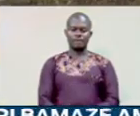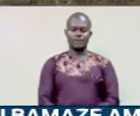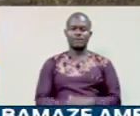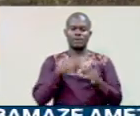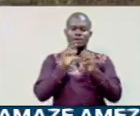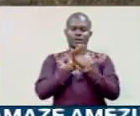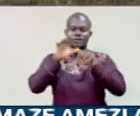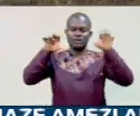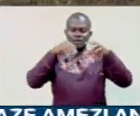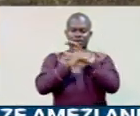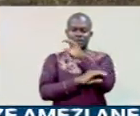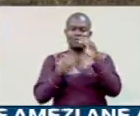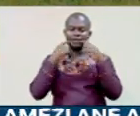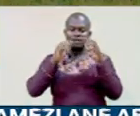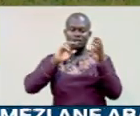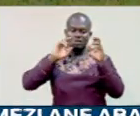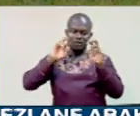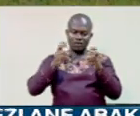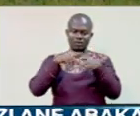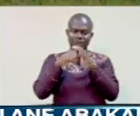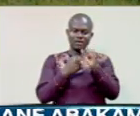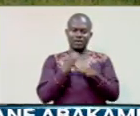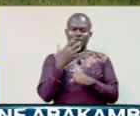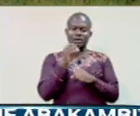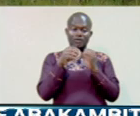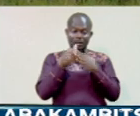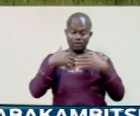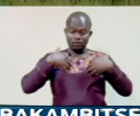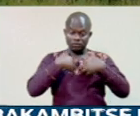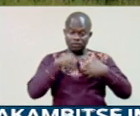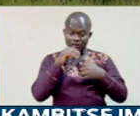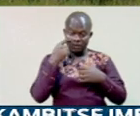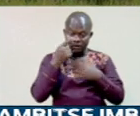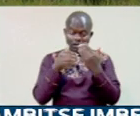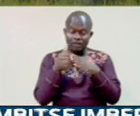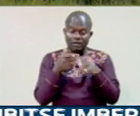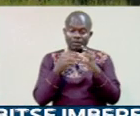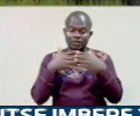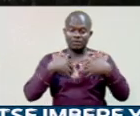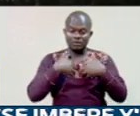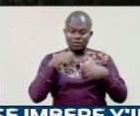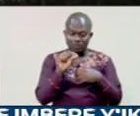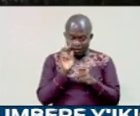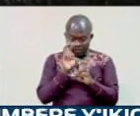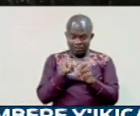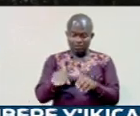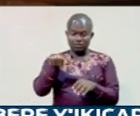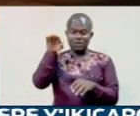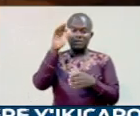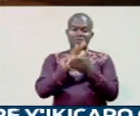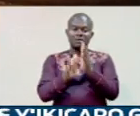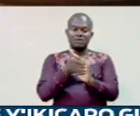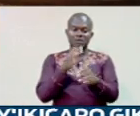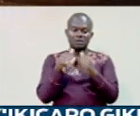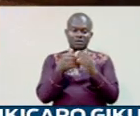Abaturage bakuze bari hirya no hino mu gihugu bemeza ko imyaka 50 ishize hari inyamaswa nyinshi bajyaga babona zitakiboneka, ndetse n'udukoko twinshi bakuze babona